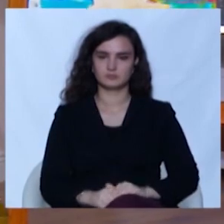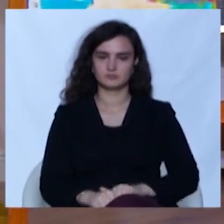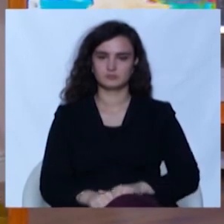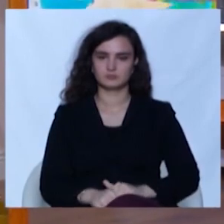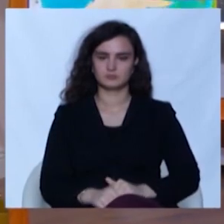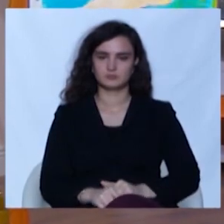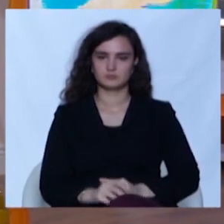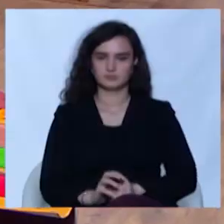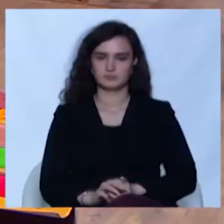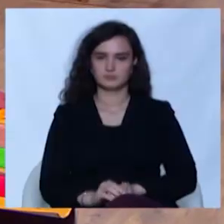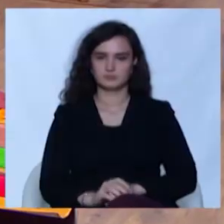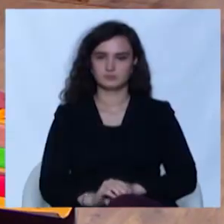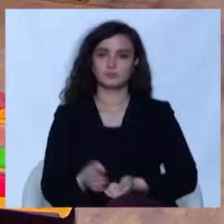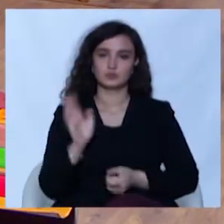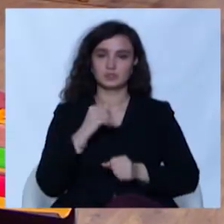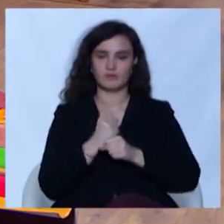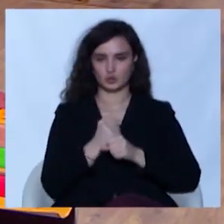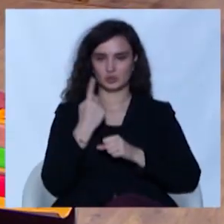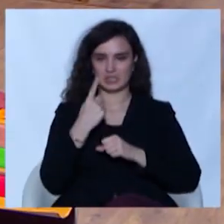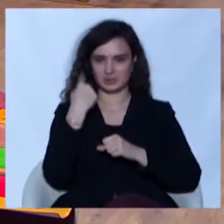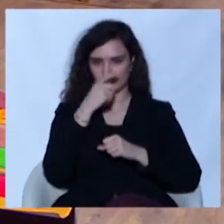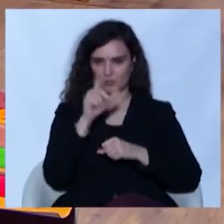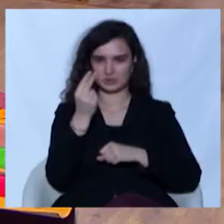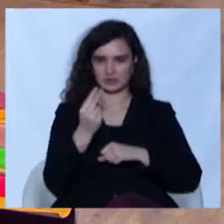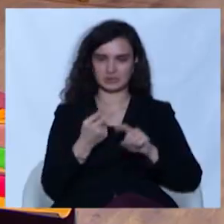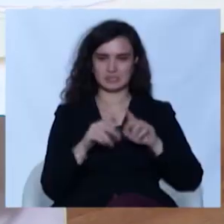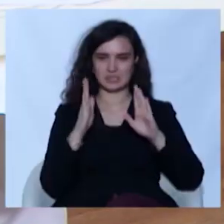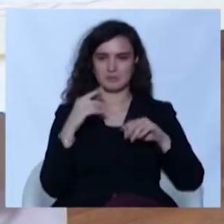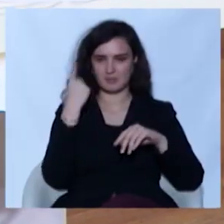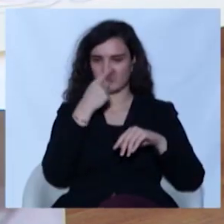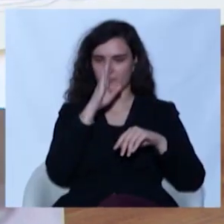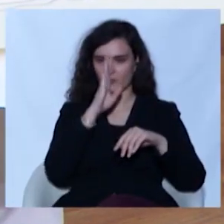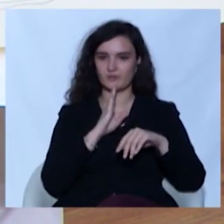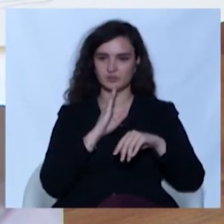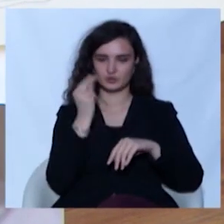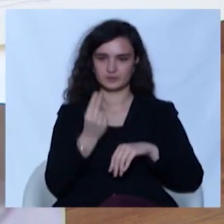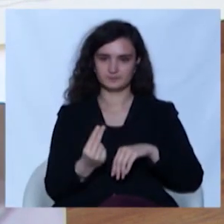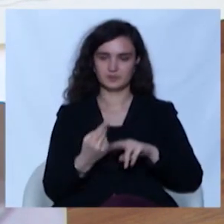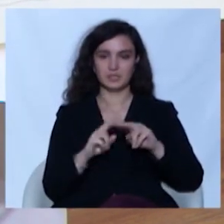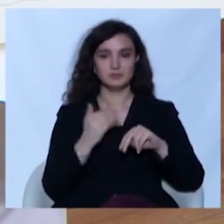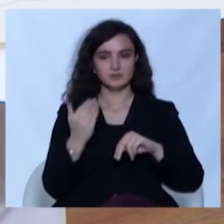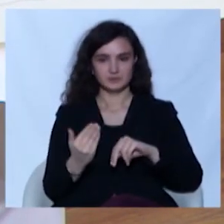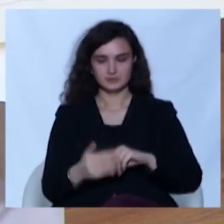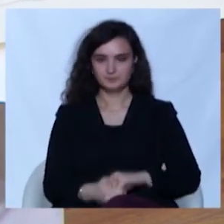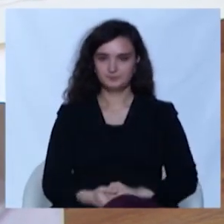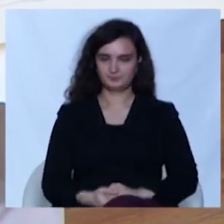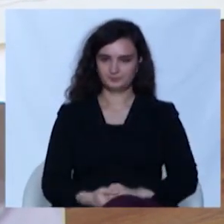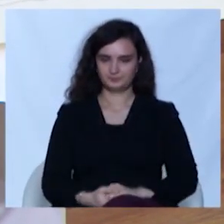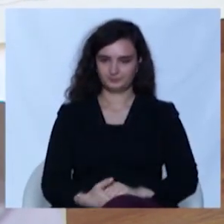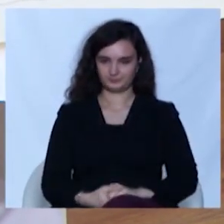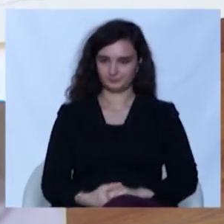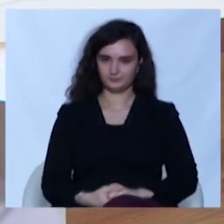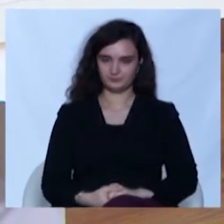Მოდით გავაკეთოთ ახლა ერთი პორტრეტი, ეს იქნება პროფილში. ამისათვის